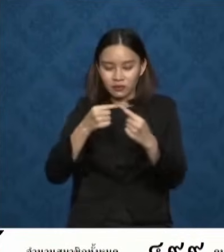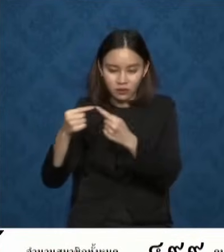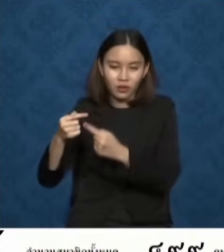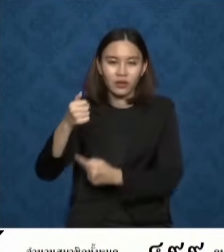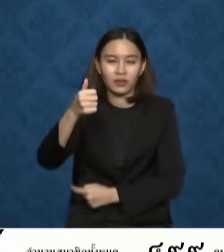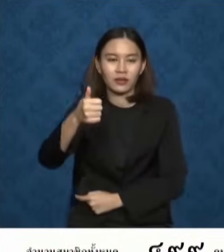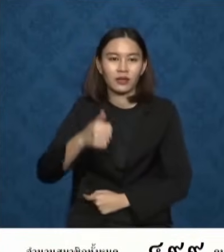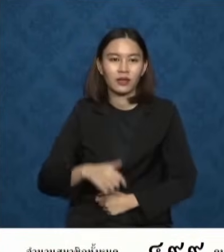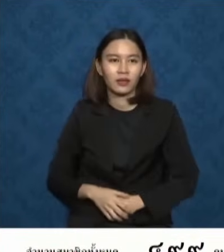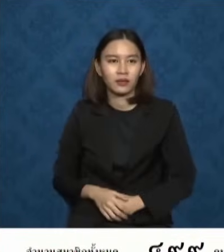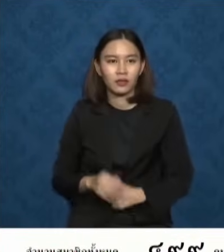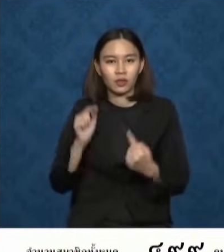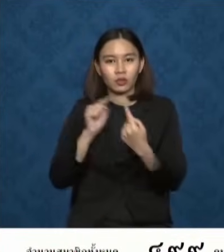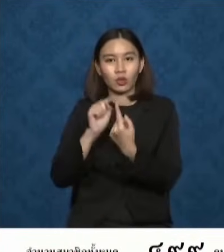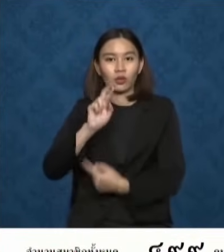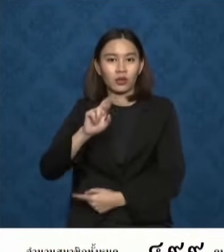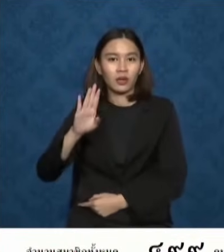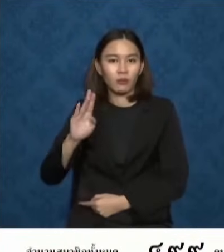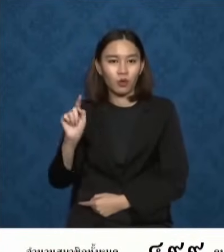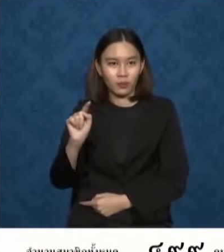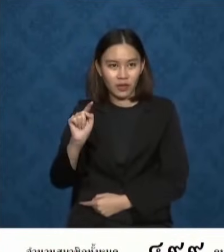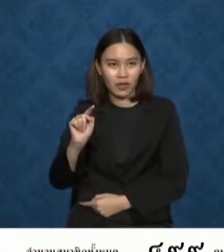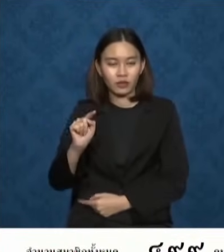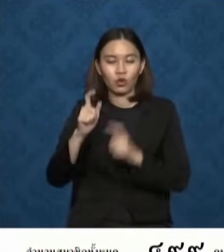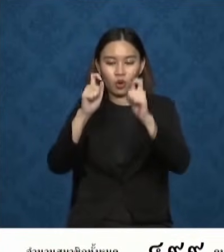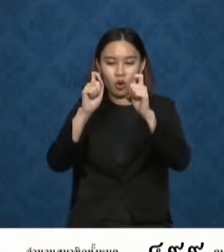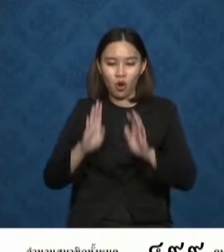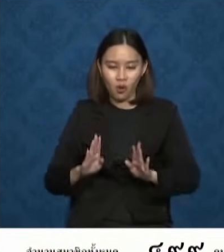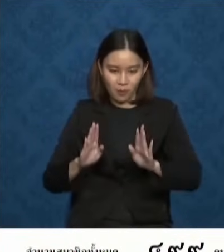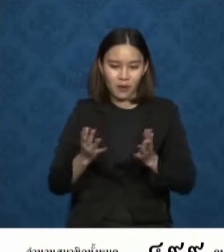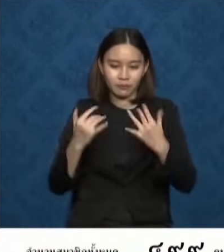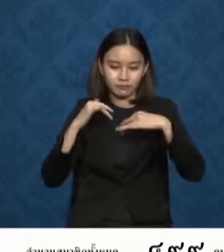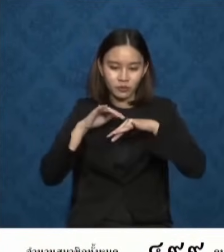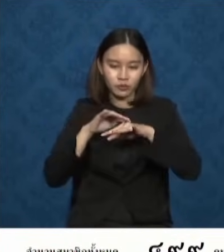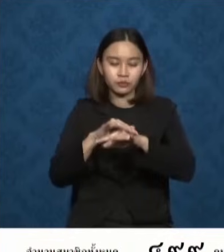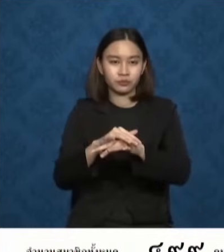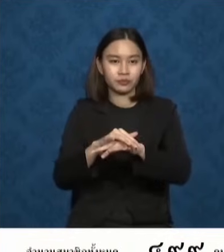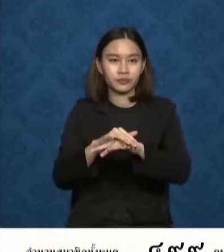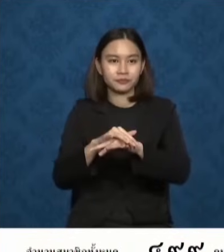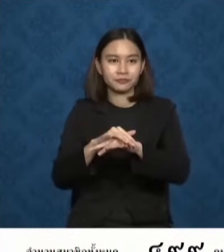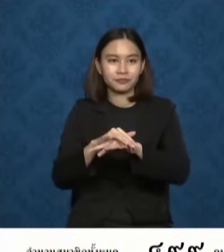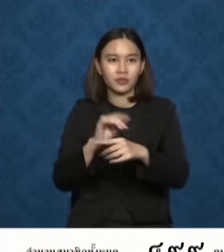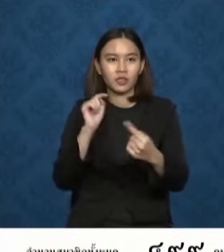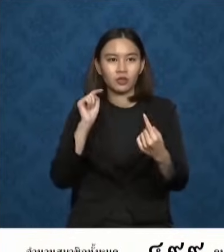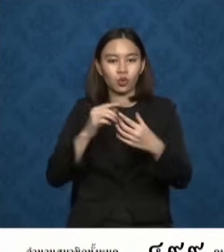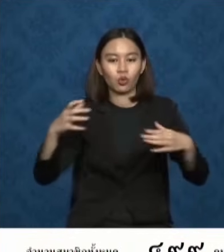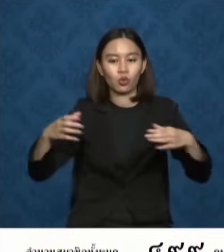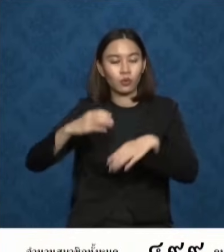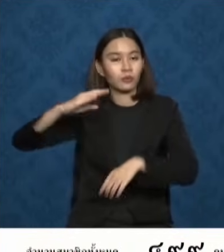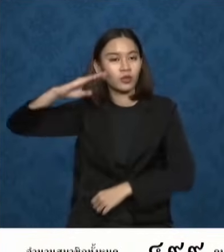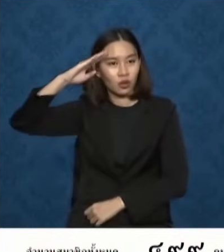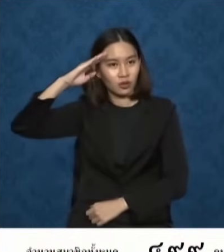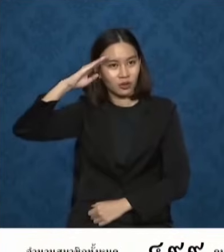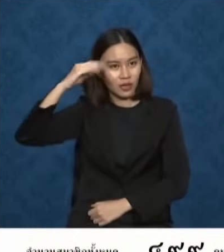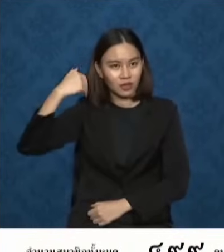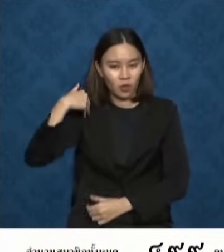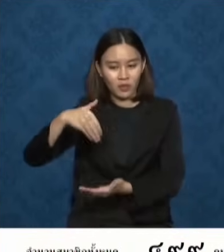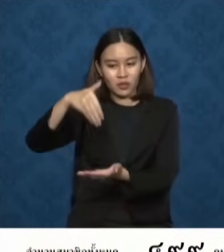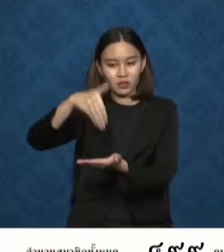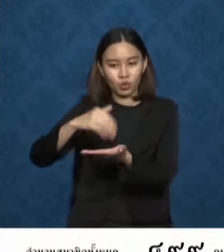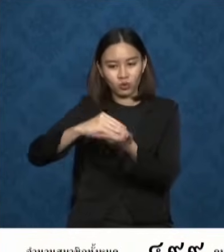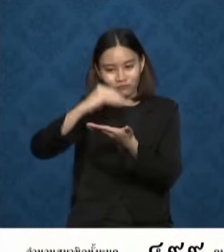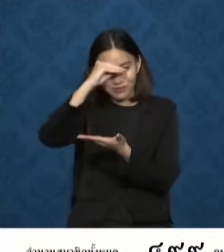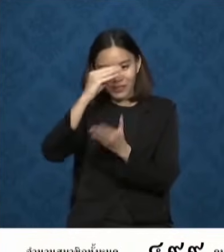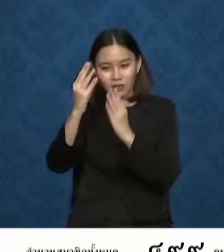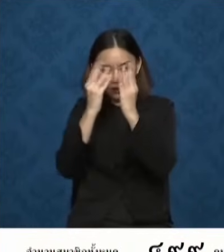3ปี4ในระบบที่กำลังออกแบบร่วมกันขณะนี้เรียกว่าทางกองทัพต้องตั้ง Learning Center